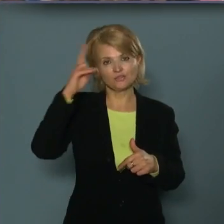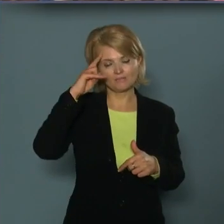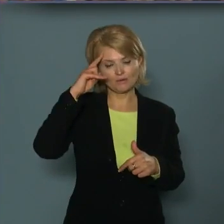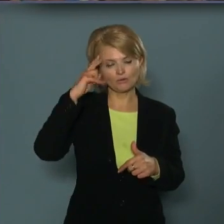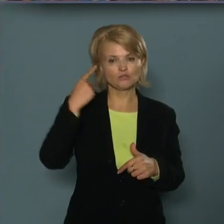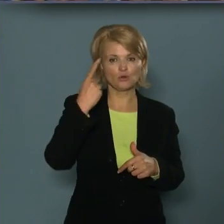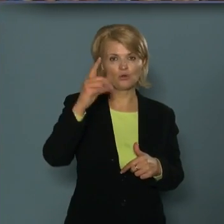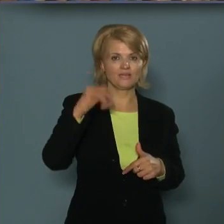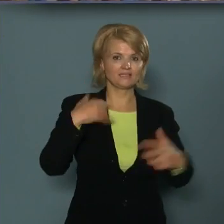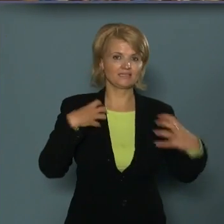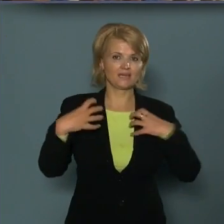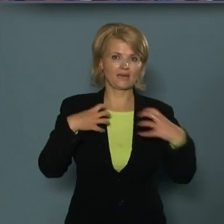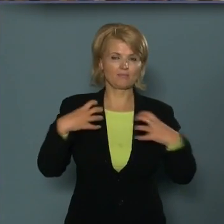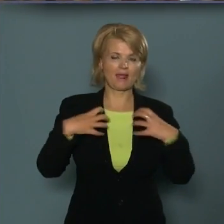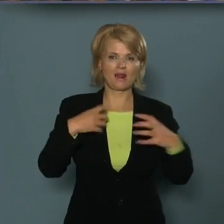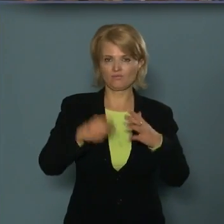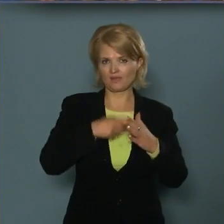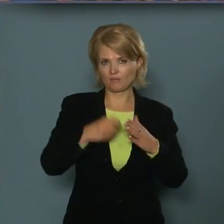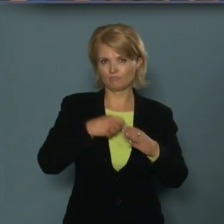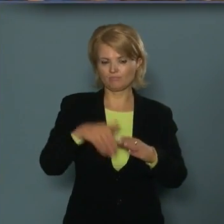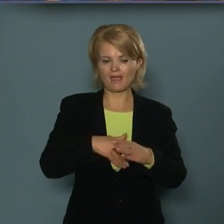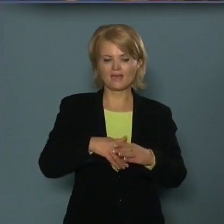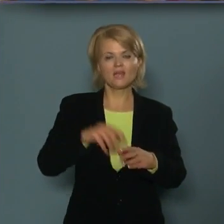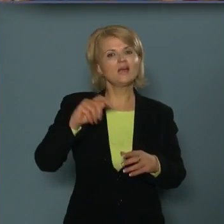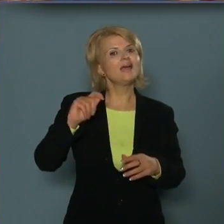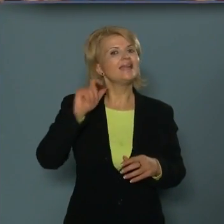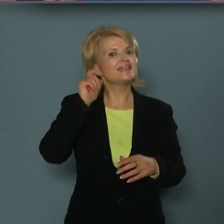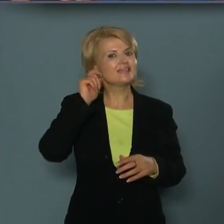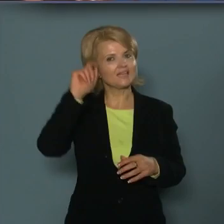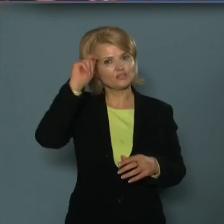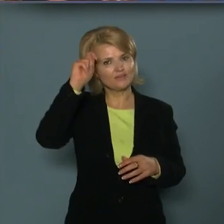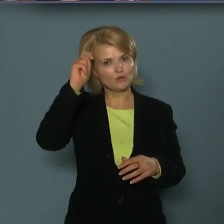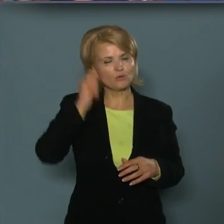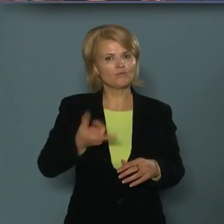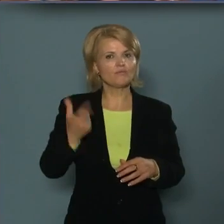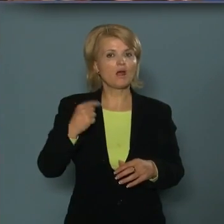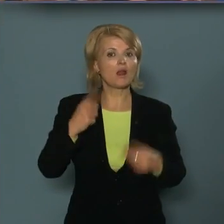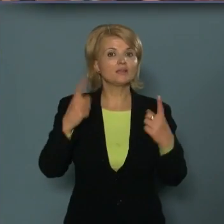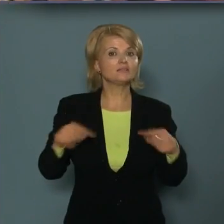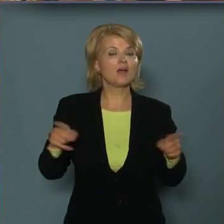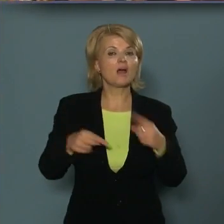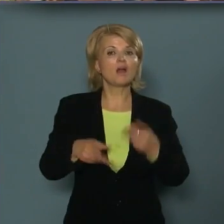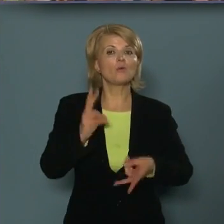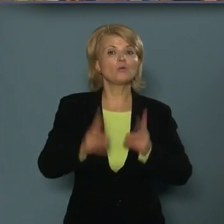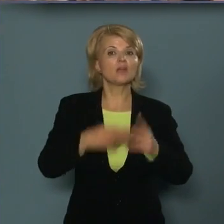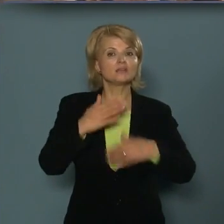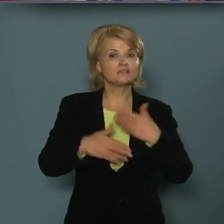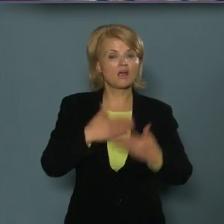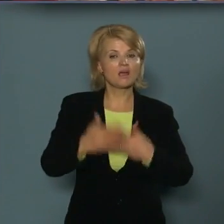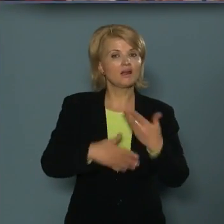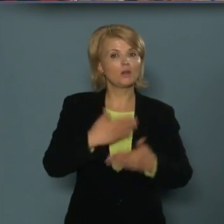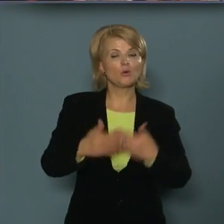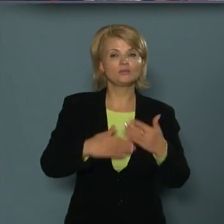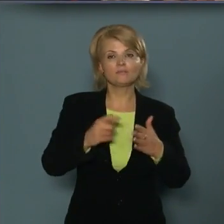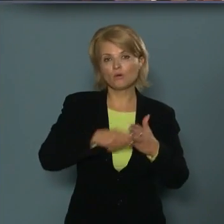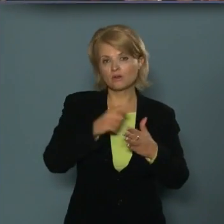is szerepel egy kisfiúval, és számtalan dalt lehet ott hallani. Hogyan zajlottak a forgatások, és milyen visszhangja volt az